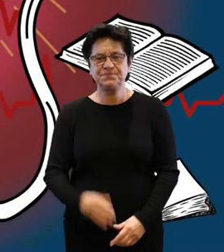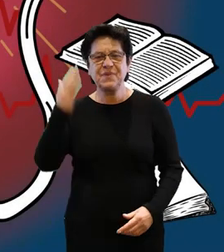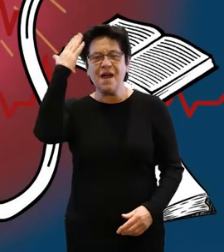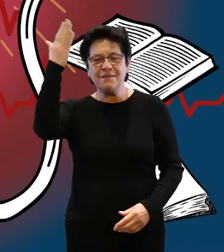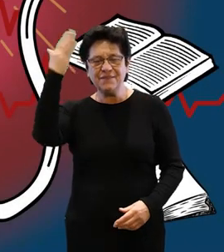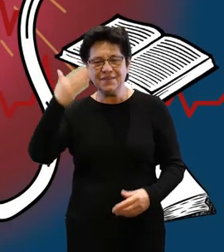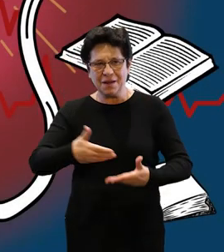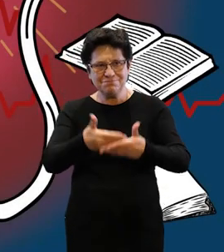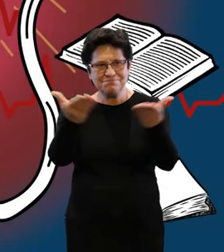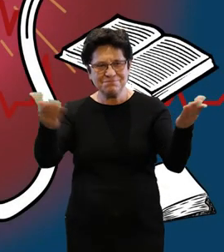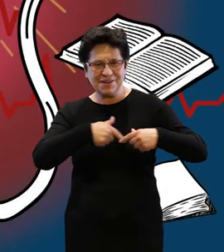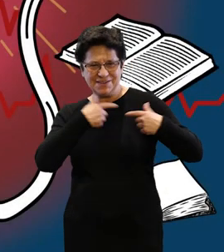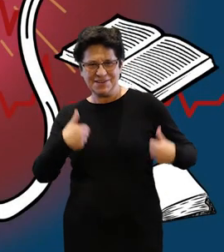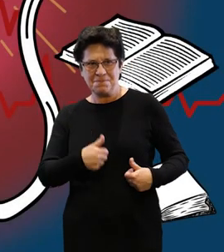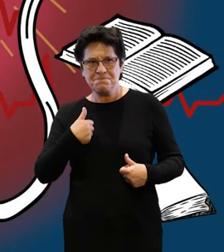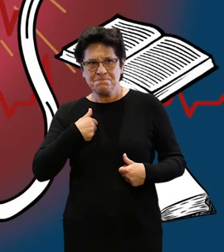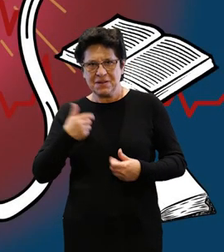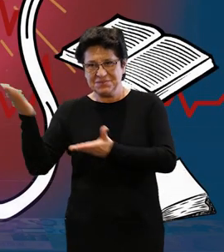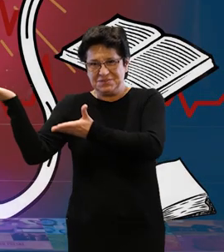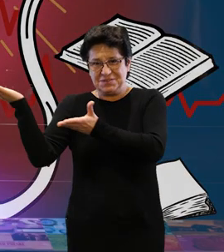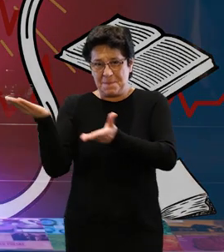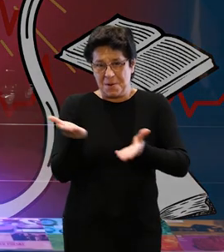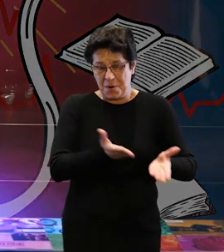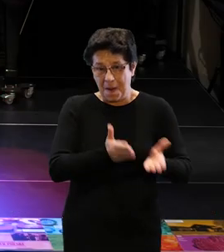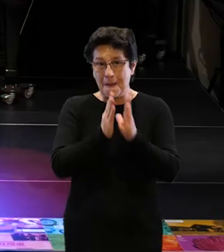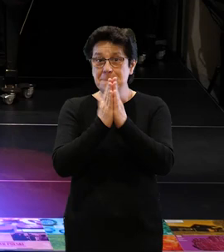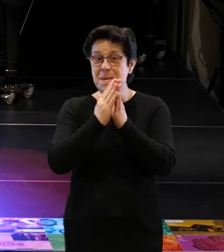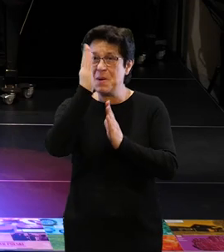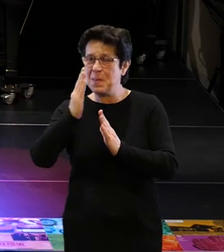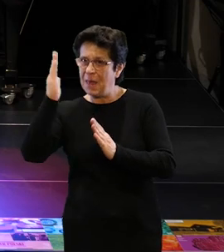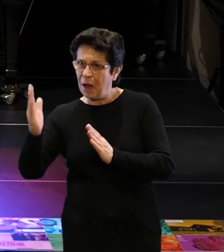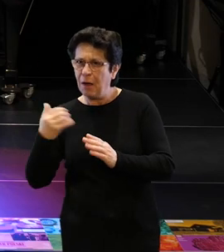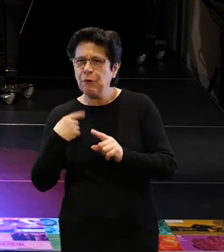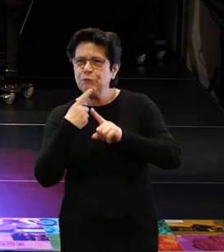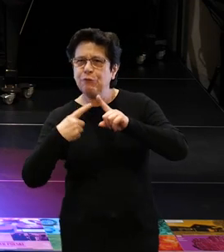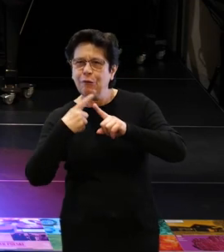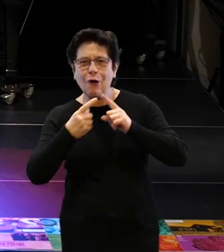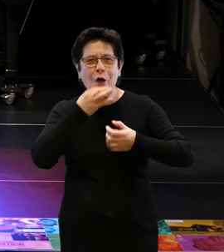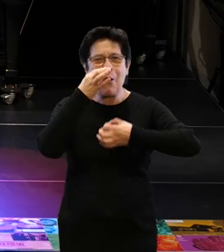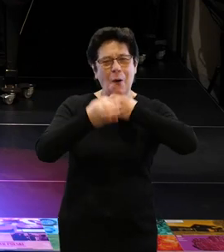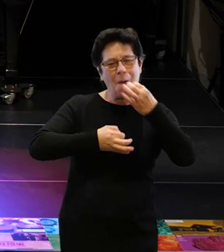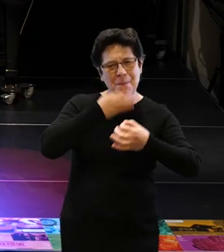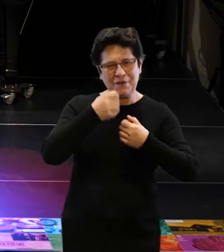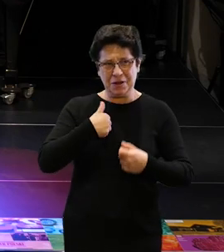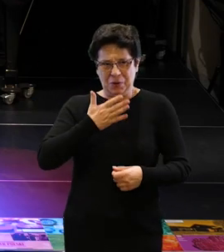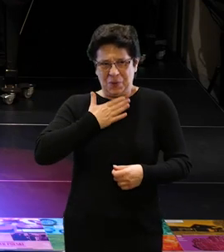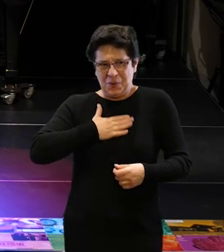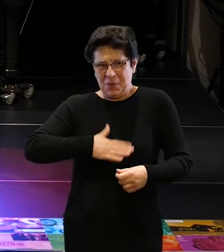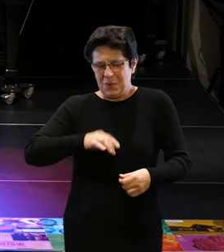Witam państwa bardzo serdecznie zostałem zaproszony przez bibliotekę aby państwu troszeczkę po opowiadać A że opowiadać lubię